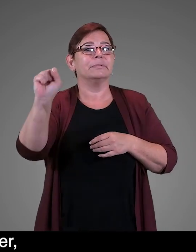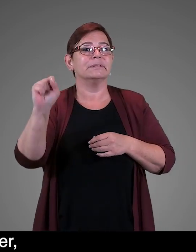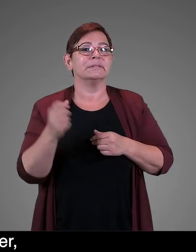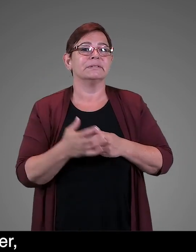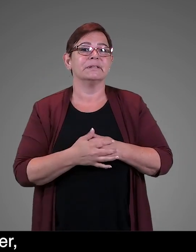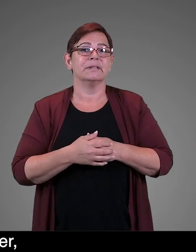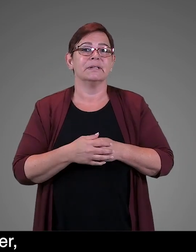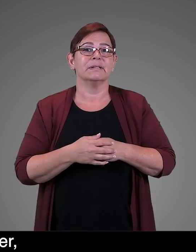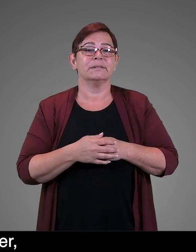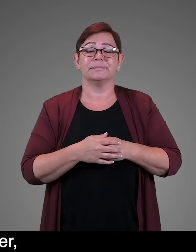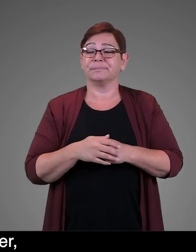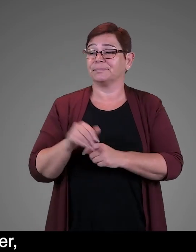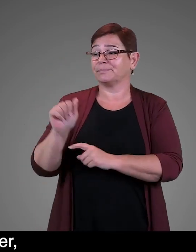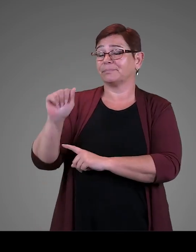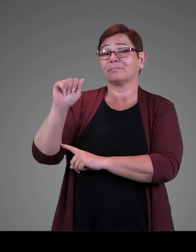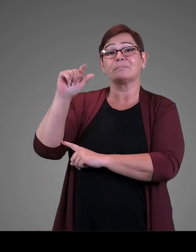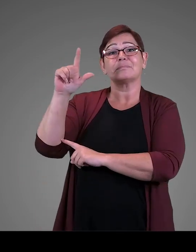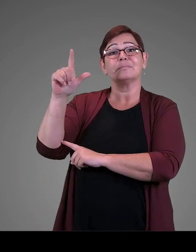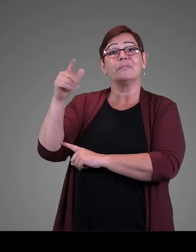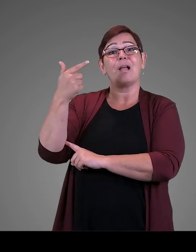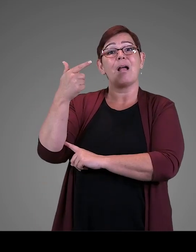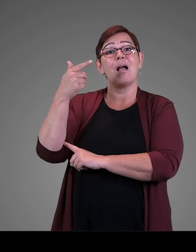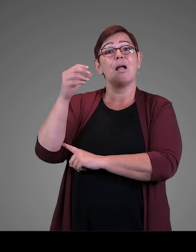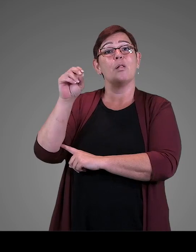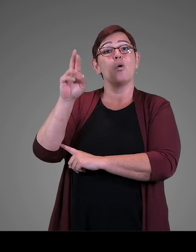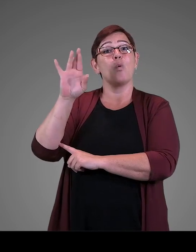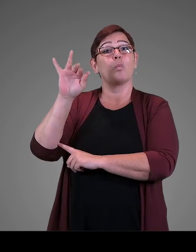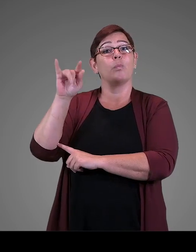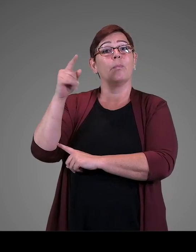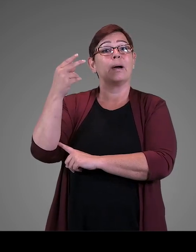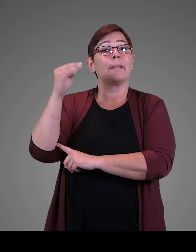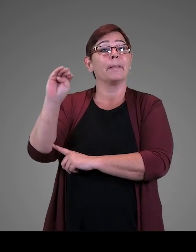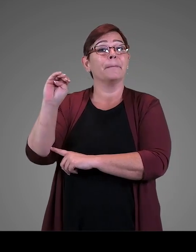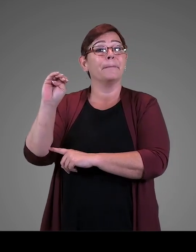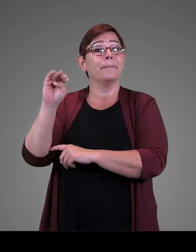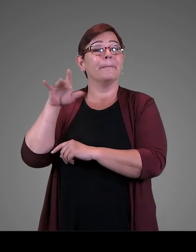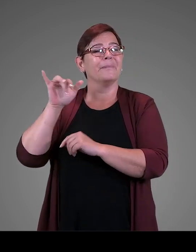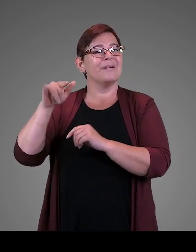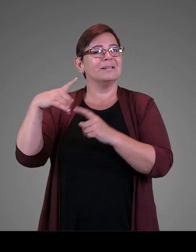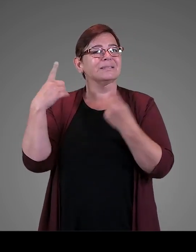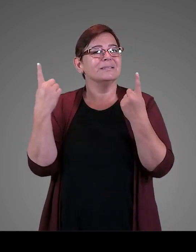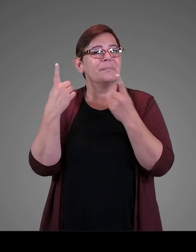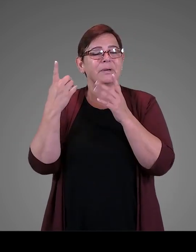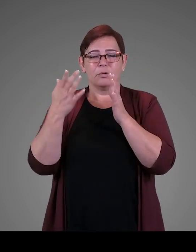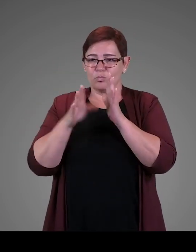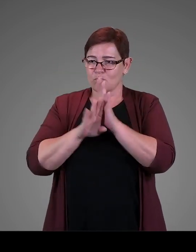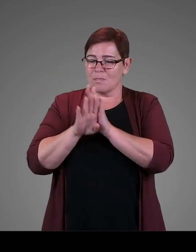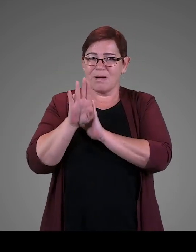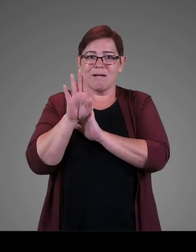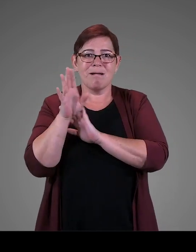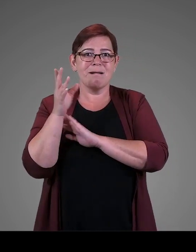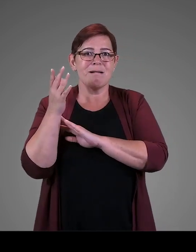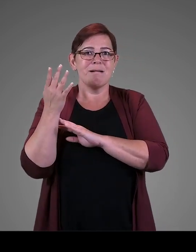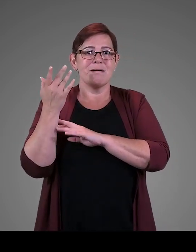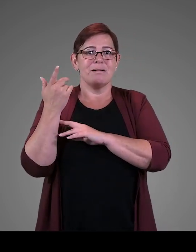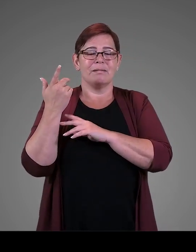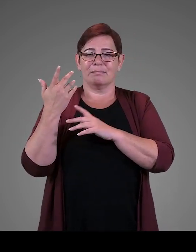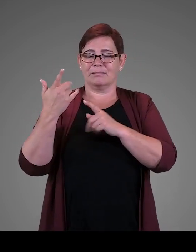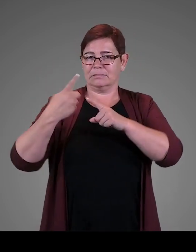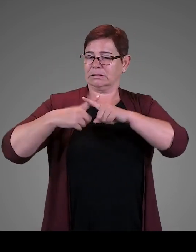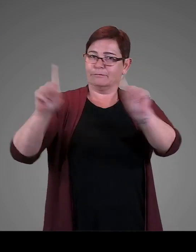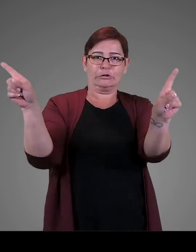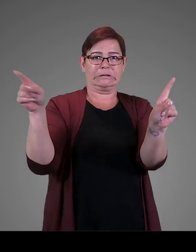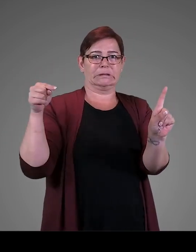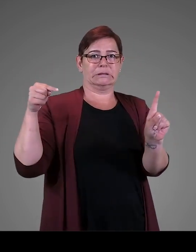nous remplacer, et ce sont des algorithmes. Et un algorithme qui crée, ça devient quelque chose de complètement